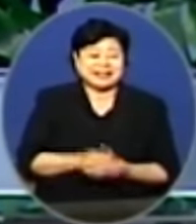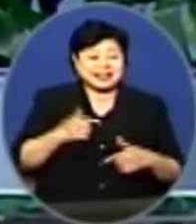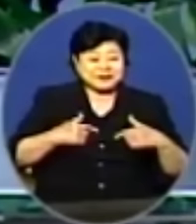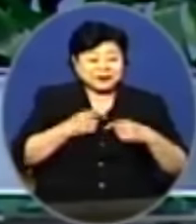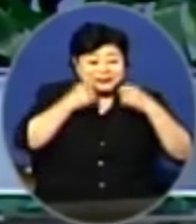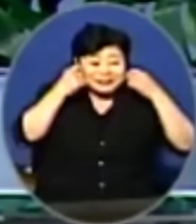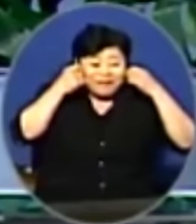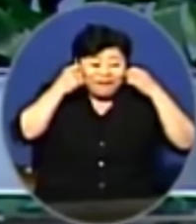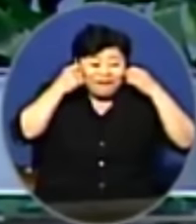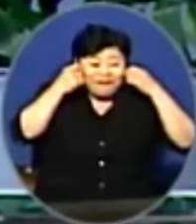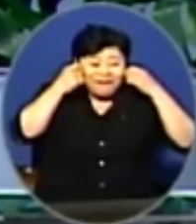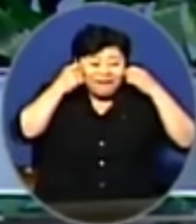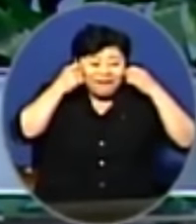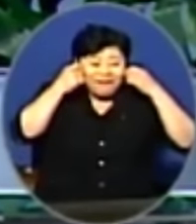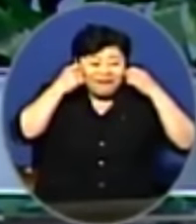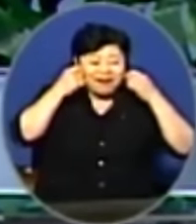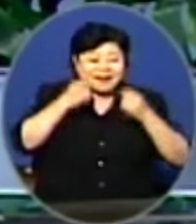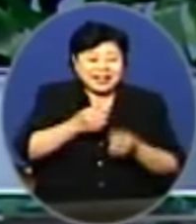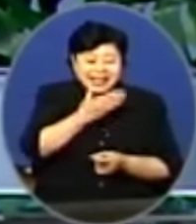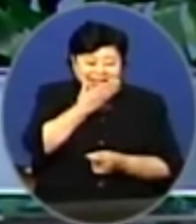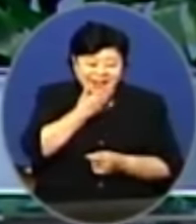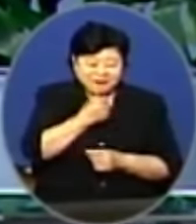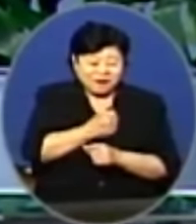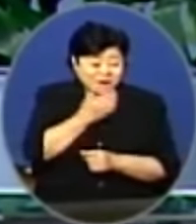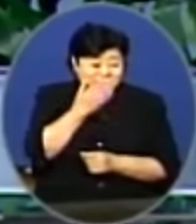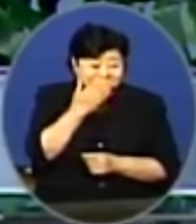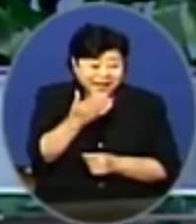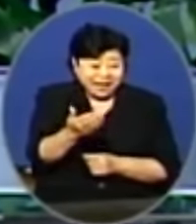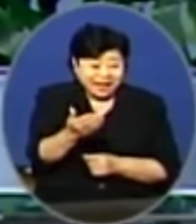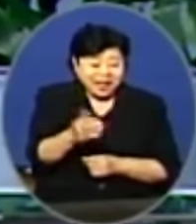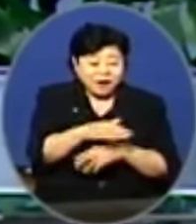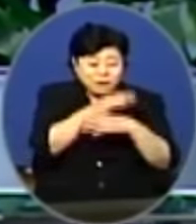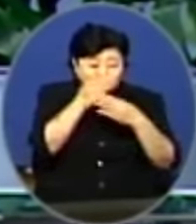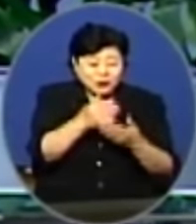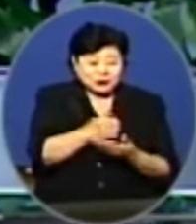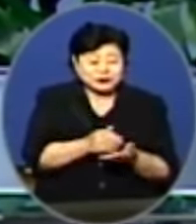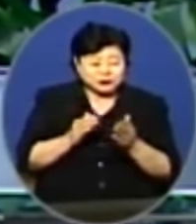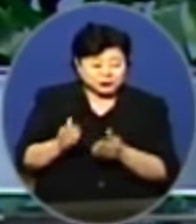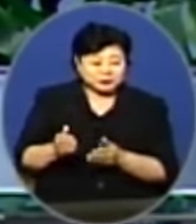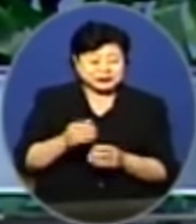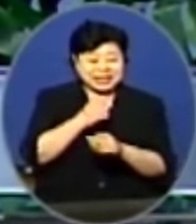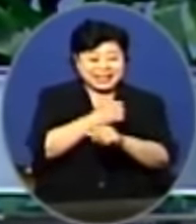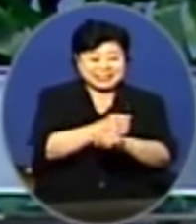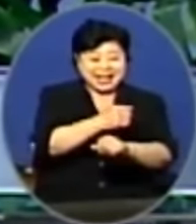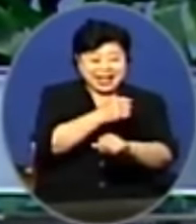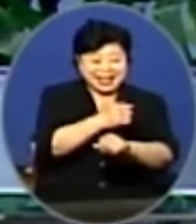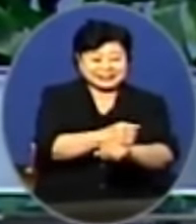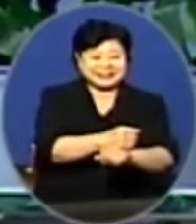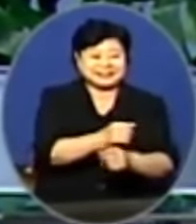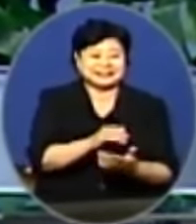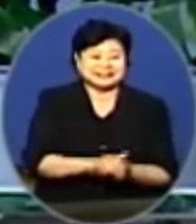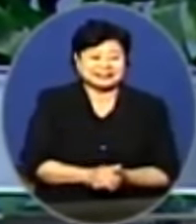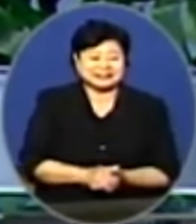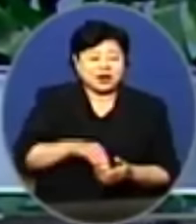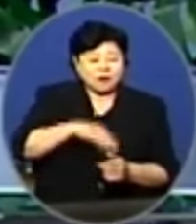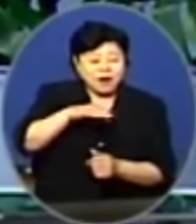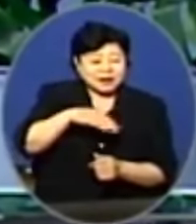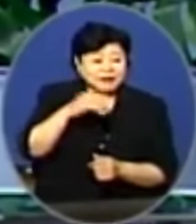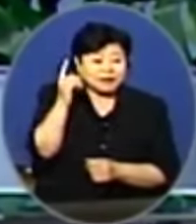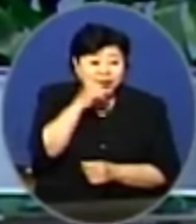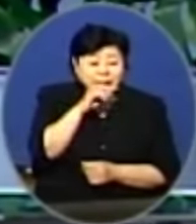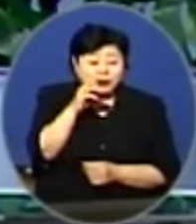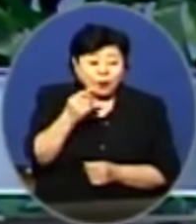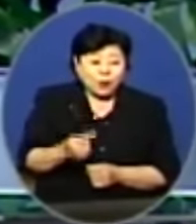기쁘고 즐겁고 행복할 수 있도록 모든 준비를 하자. 환경이 아무리